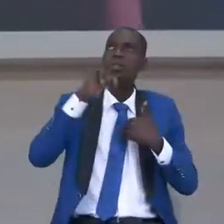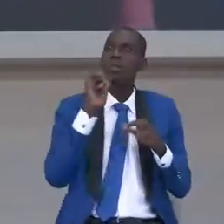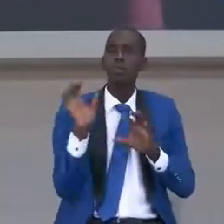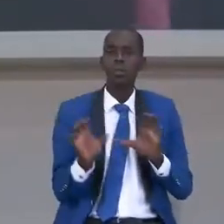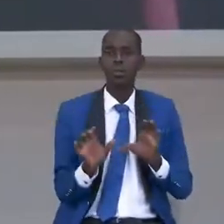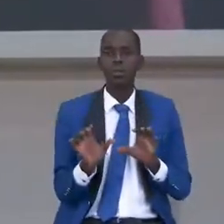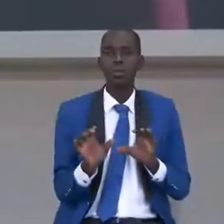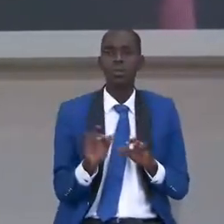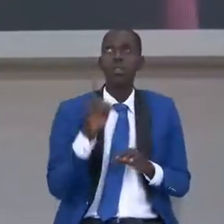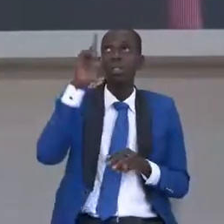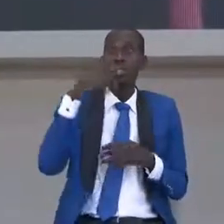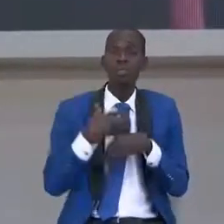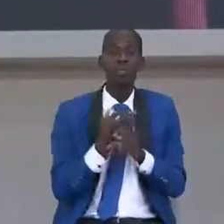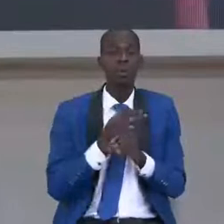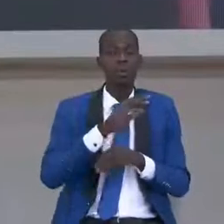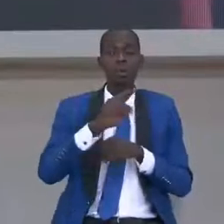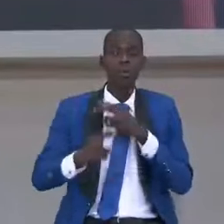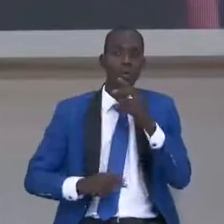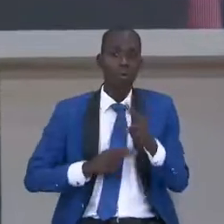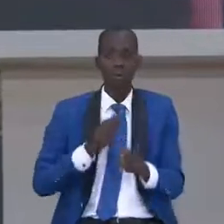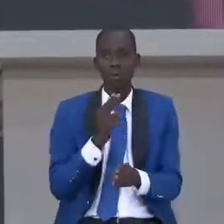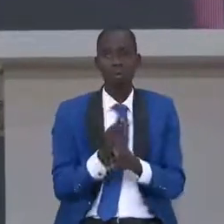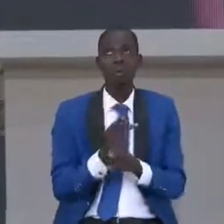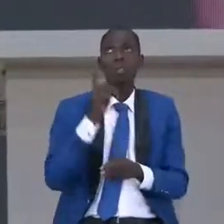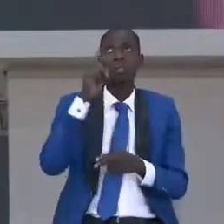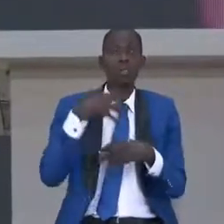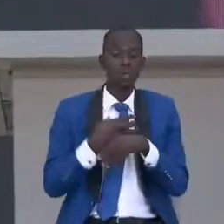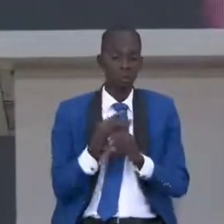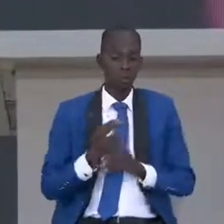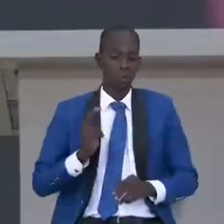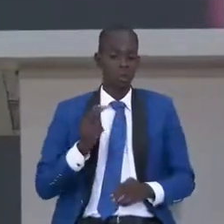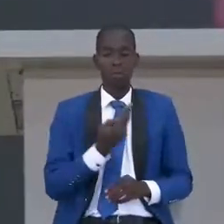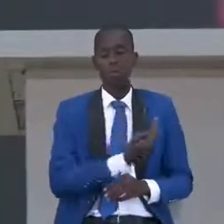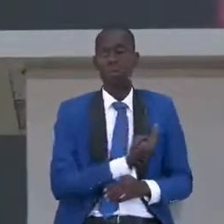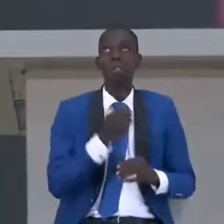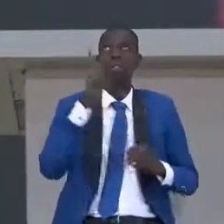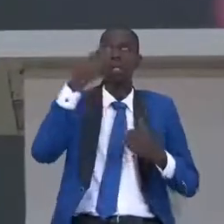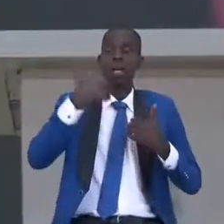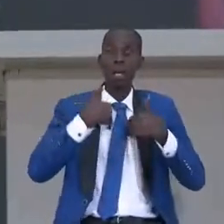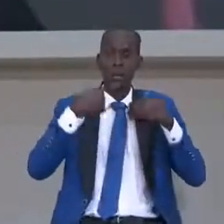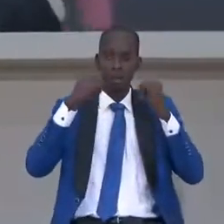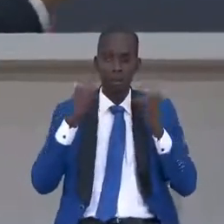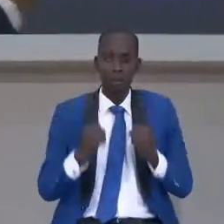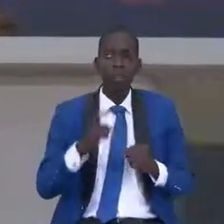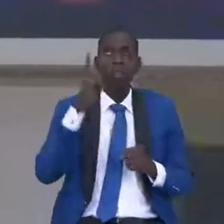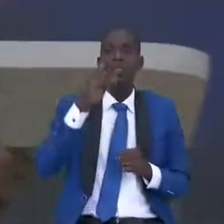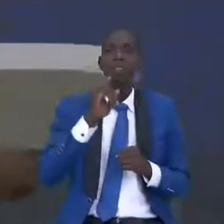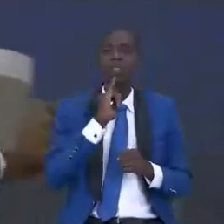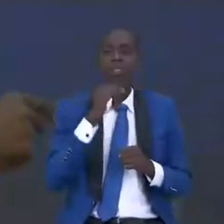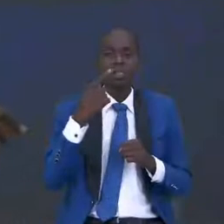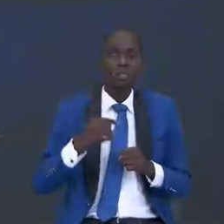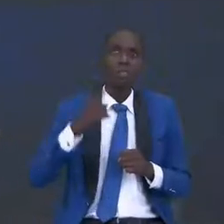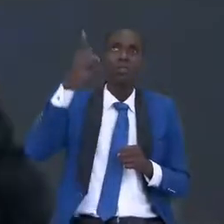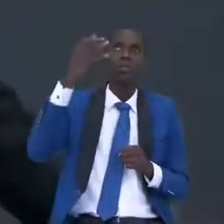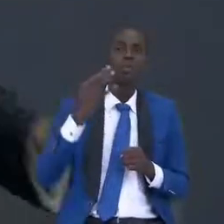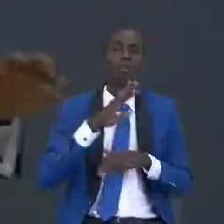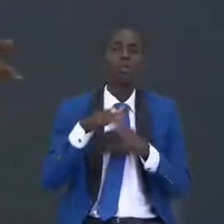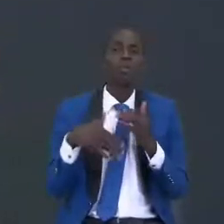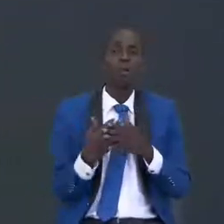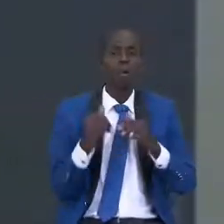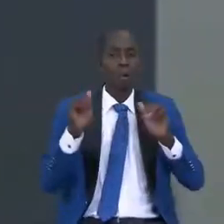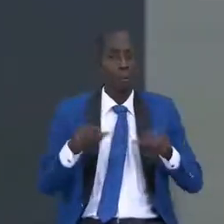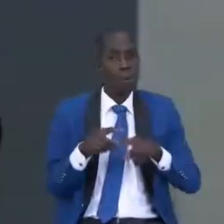créé l'univers. Il nous a créés. Il a la puissance. Il est le Dieu de toute possibilité.